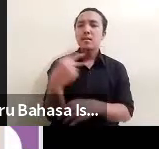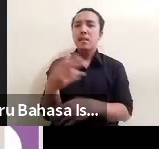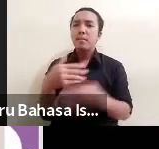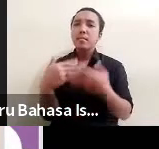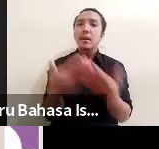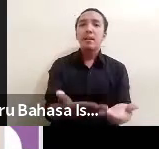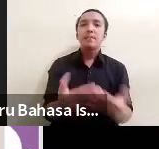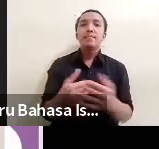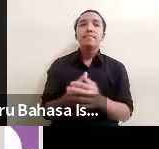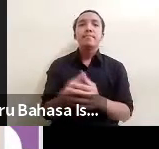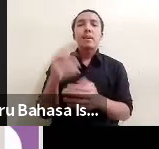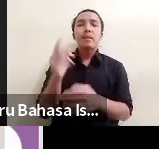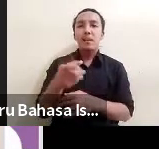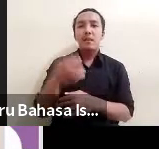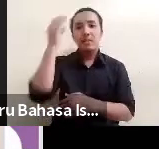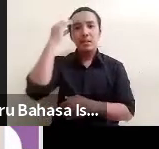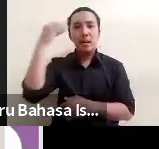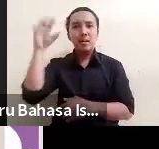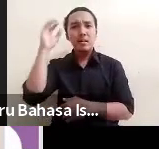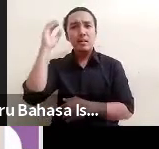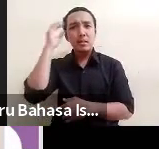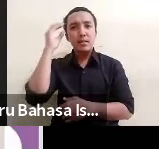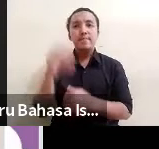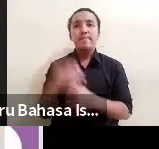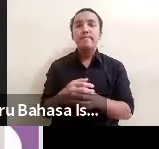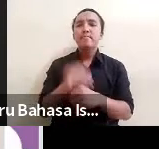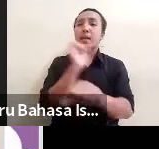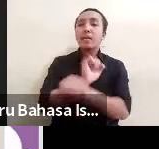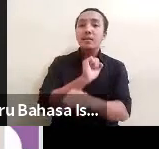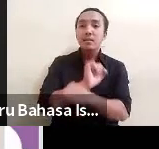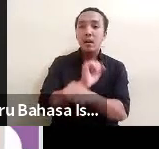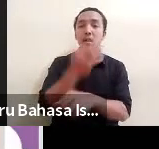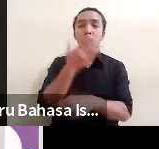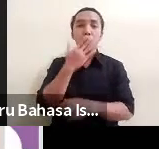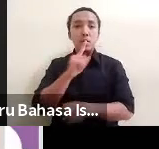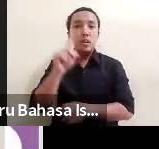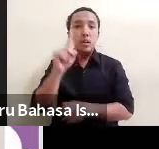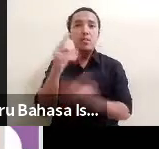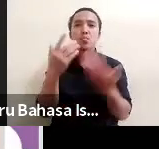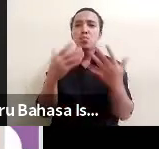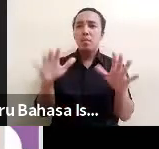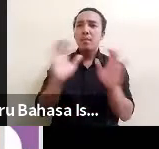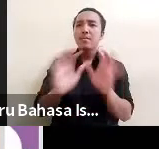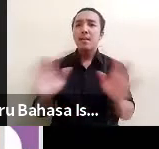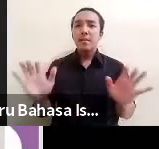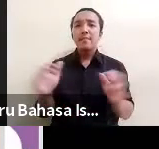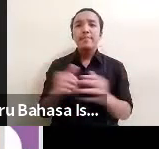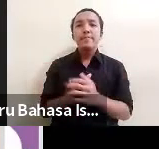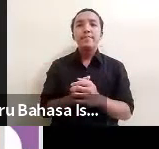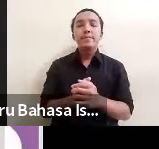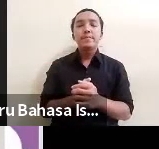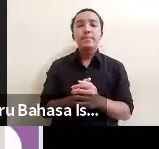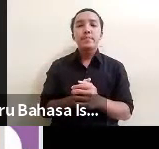di Dinas Tenaga Kerja, pelatihan-pelatihan sebagainya. Dan alhamdulillah, Pak, sudah banyak yang mandiri. Teman-teman difabel sudah banyak yang